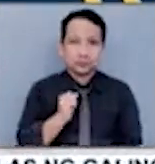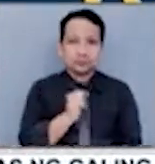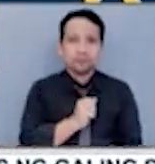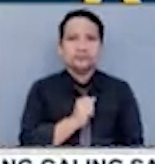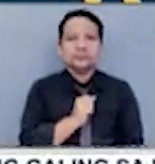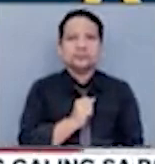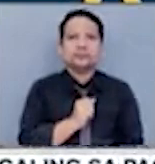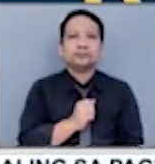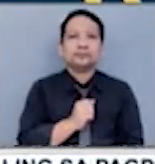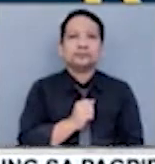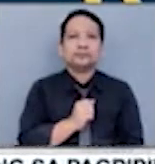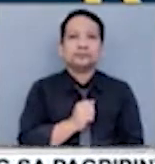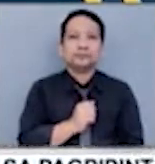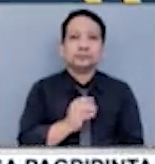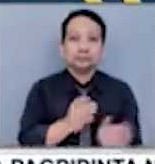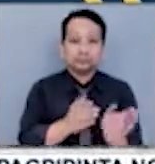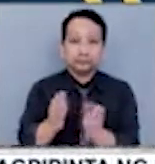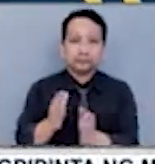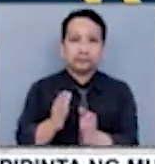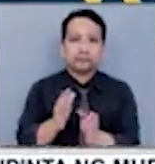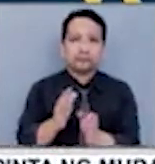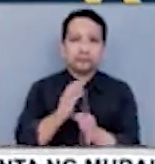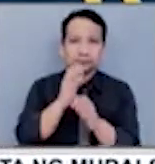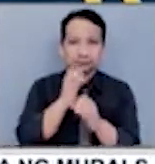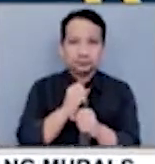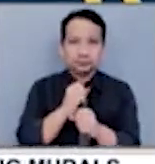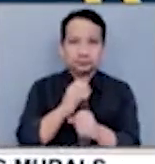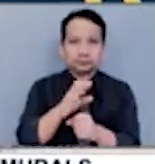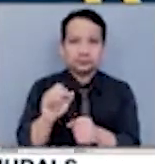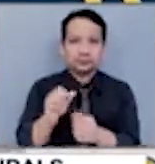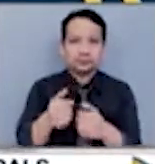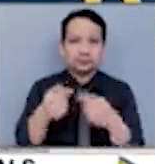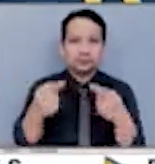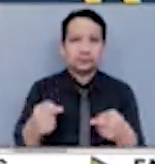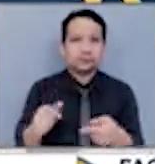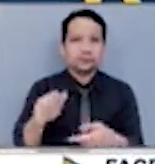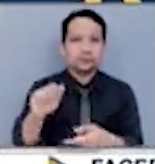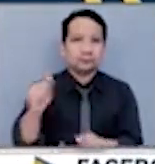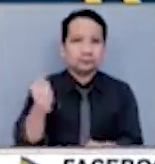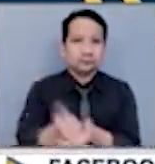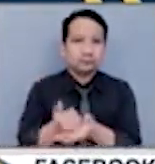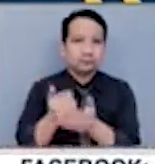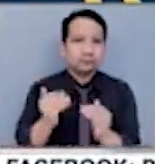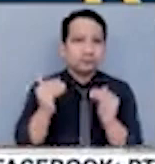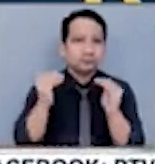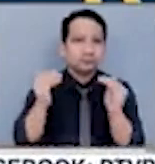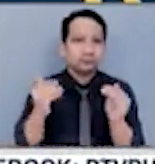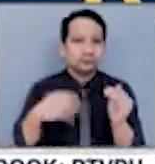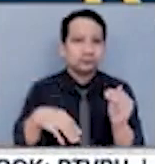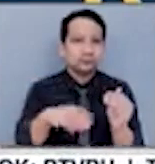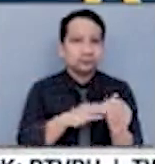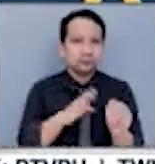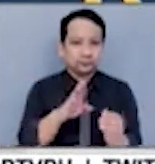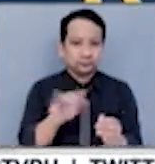ang nag-realign ng confidential funds, tiyak na ipaglalaban ito ng mataas sa kapulungan sa Bicam.